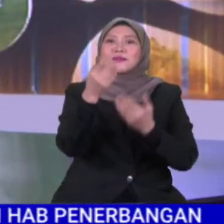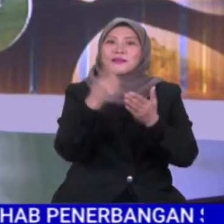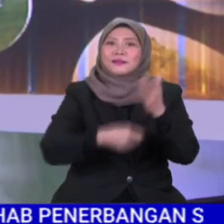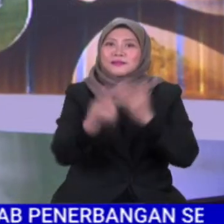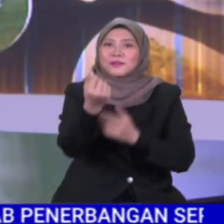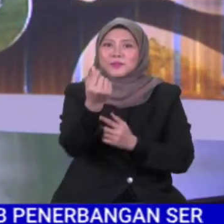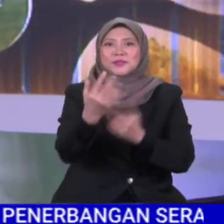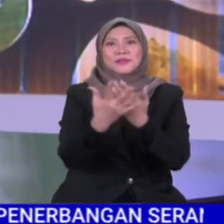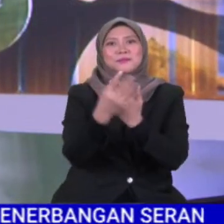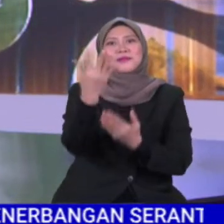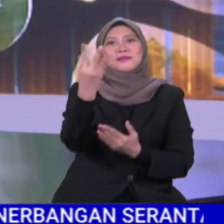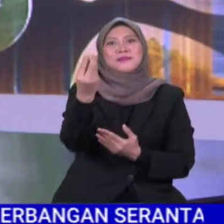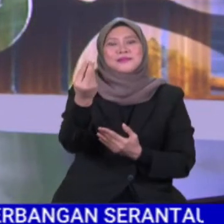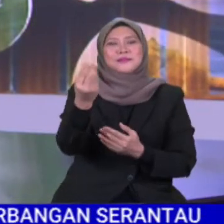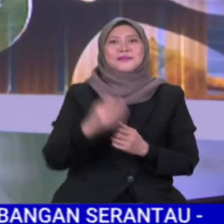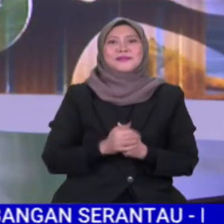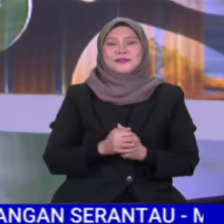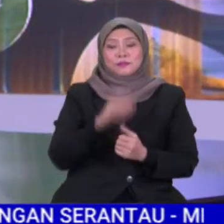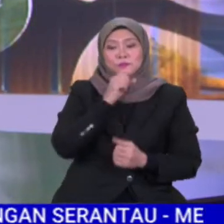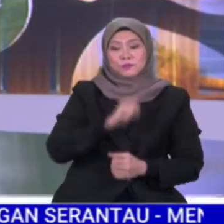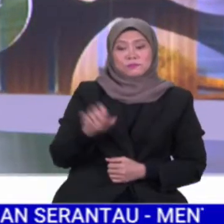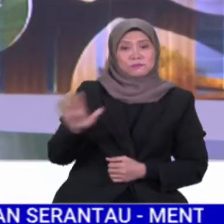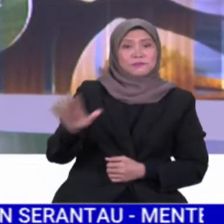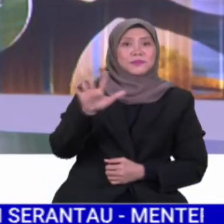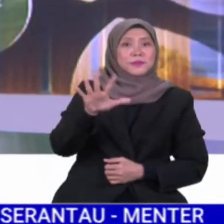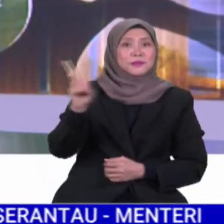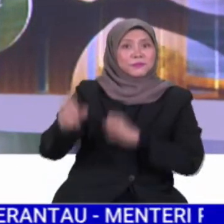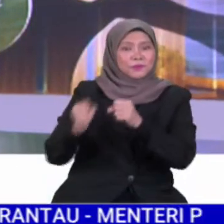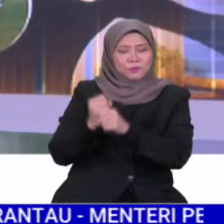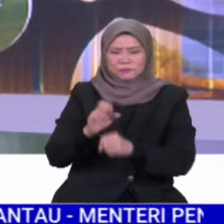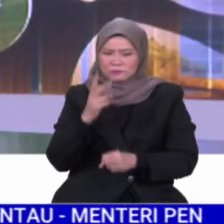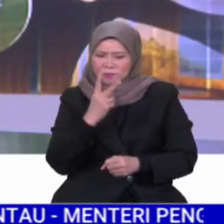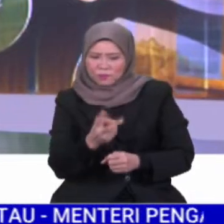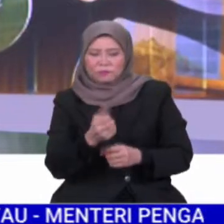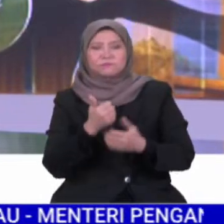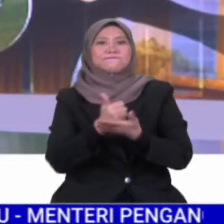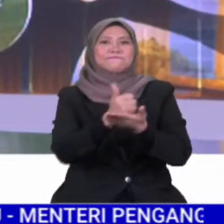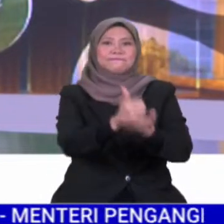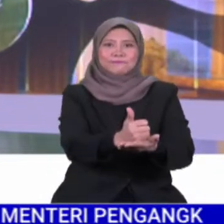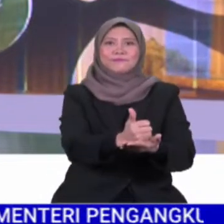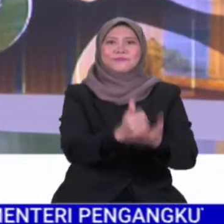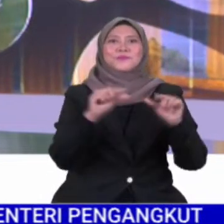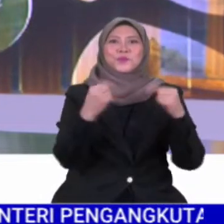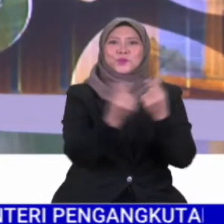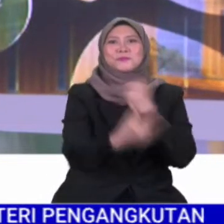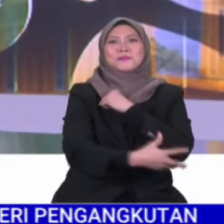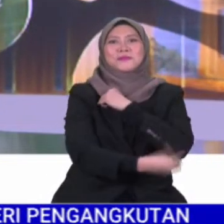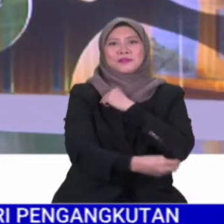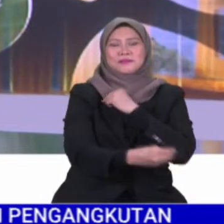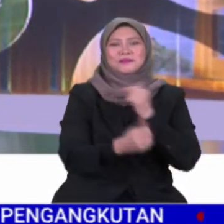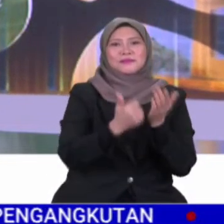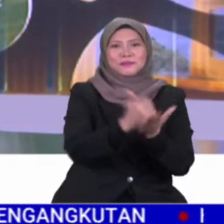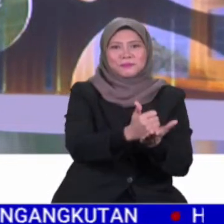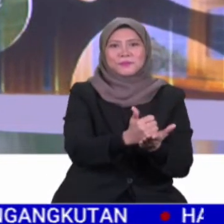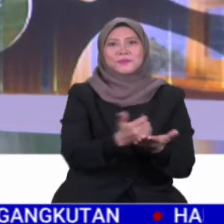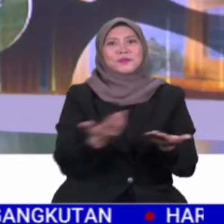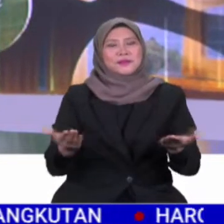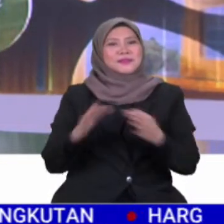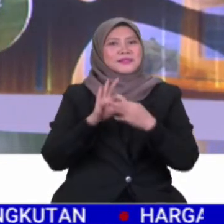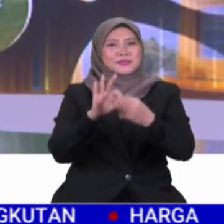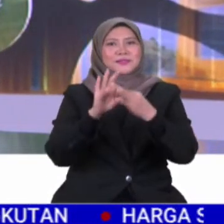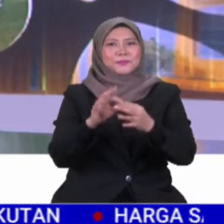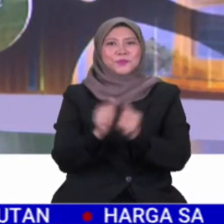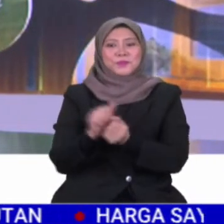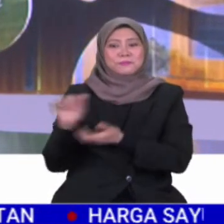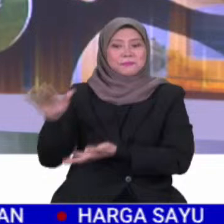RM5 sahaja. Sarudin Muhammad Nur, 56 tahun, berkata usaha murni bagi membantu golongan kurang berkemampuan itu dilaksana hasil